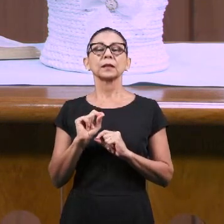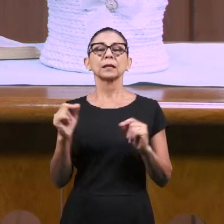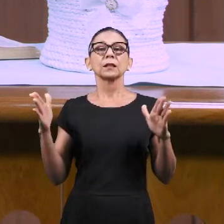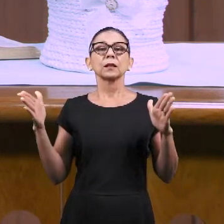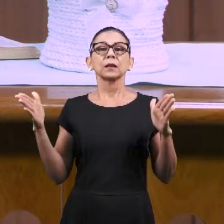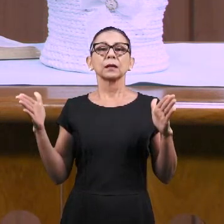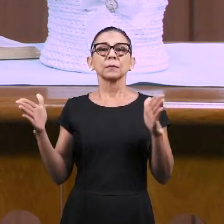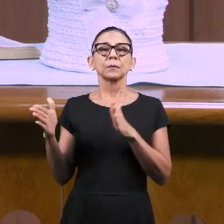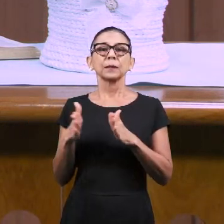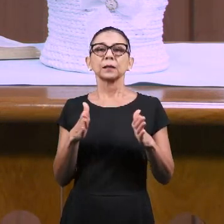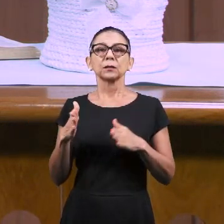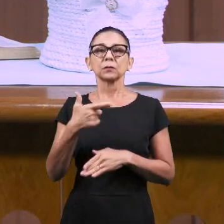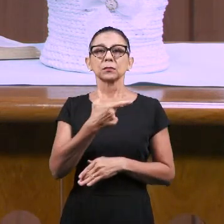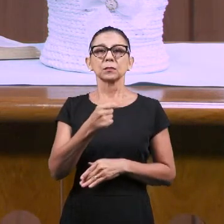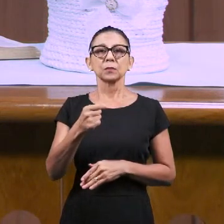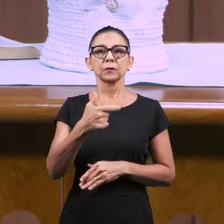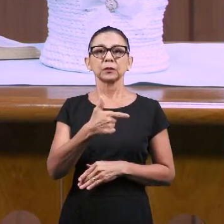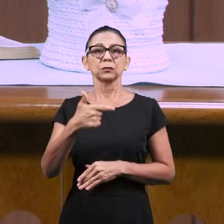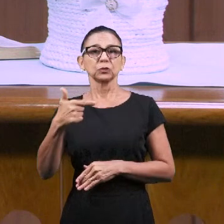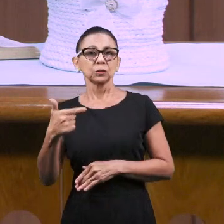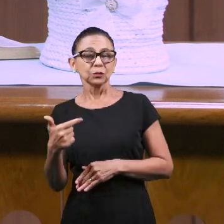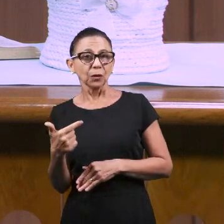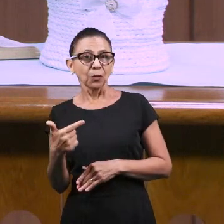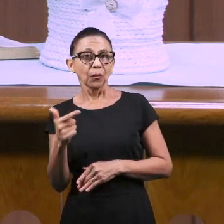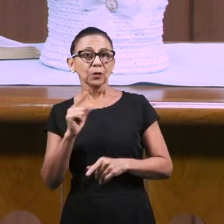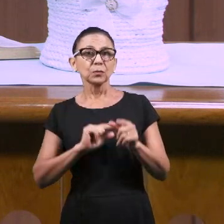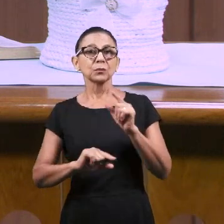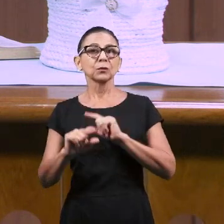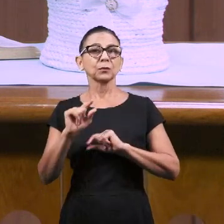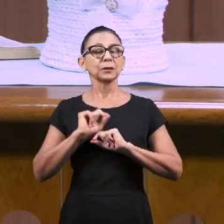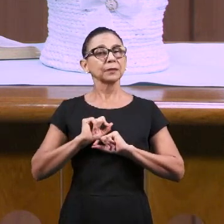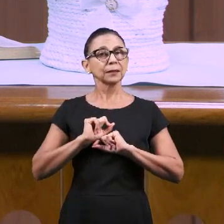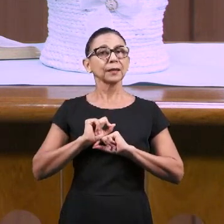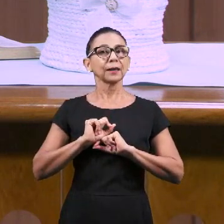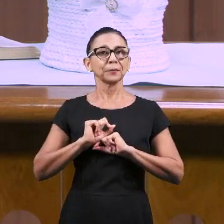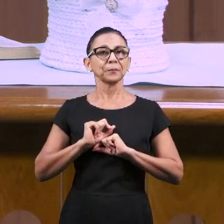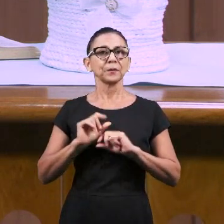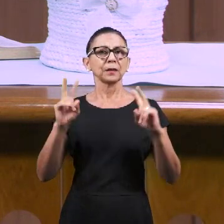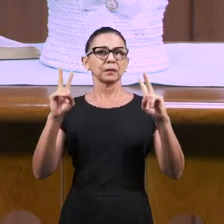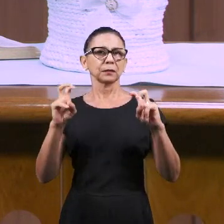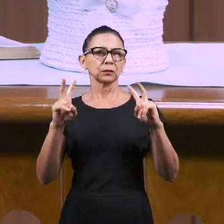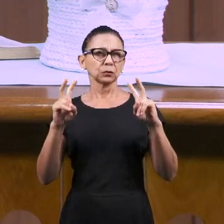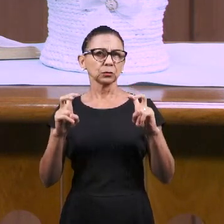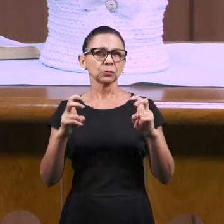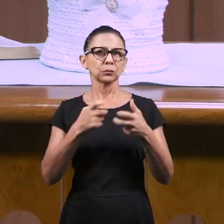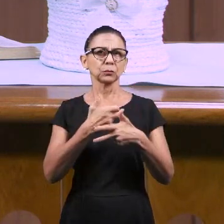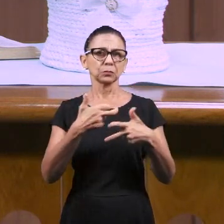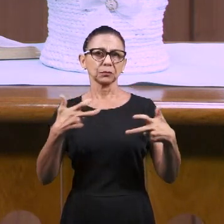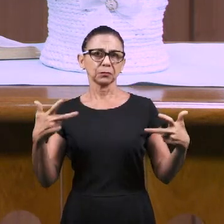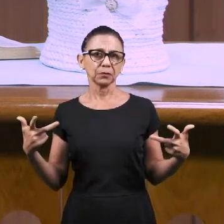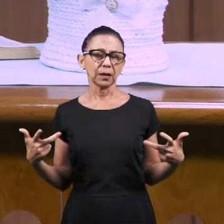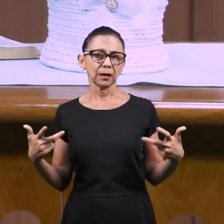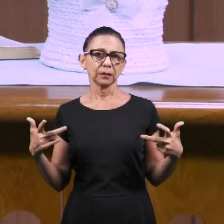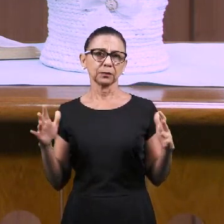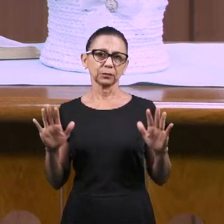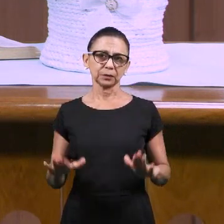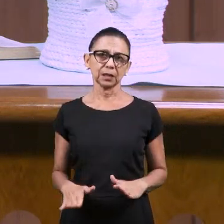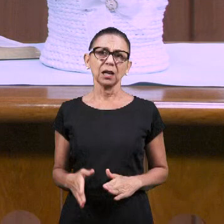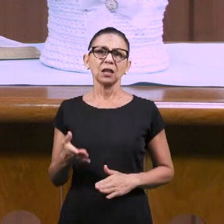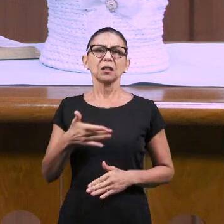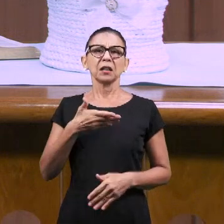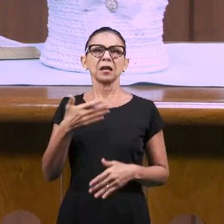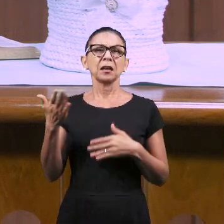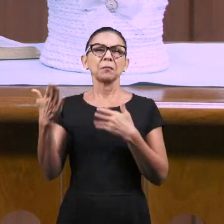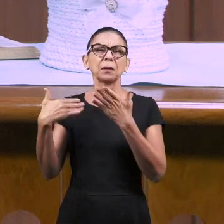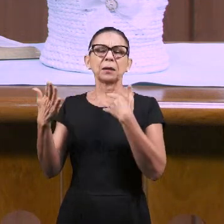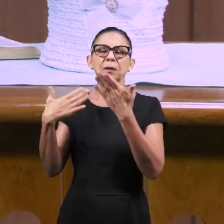année. Donc, il y a une séquence prophétique pour être révélée à l'Église. Ce